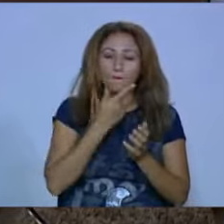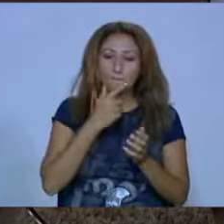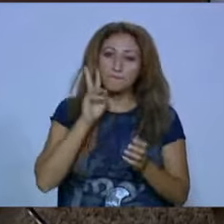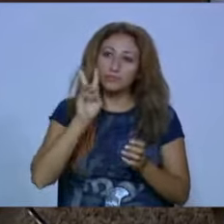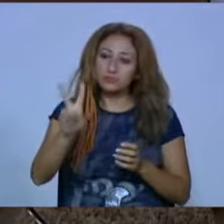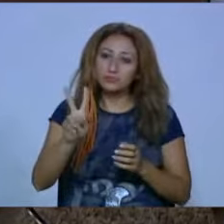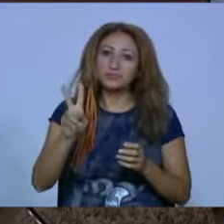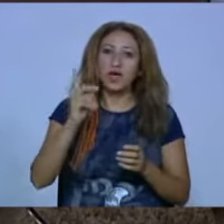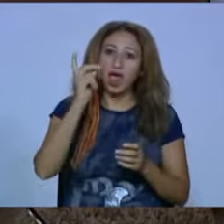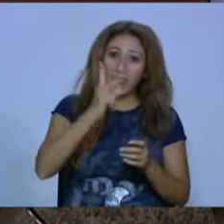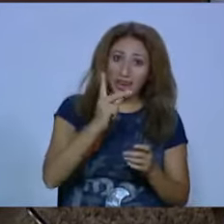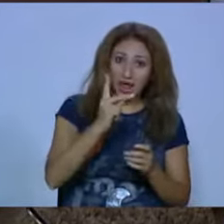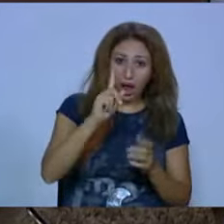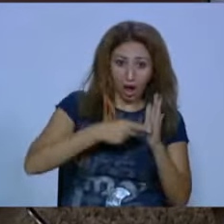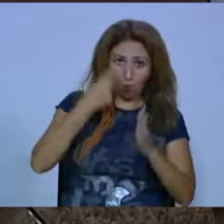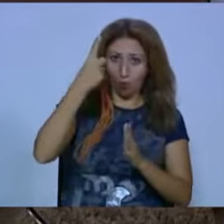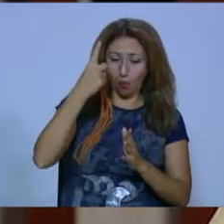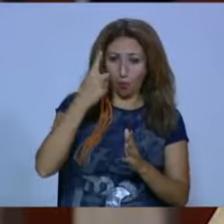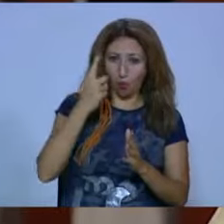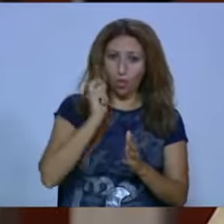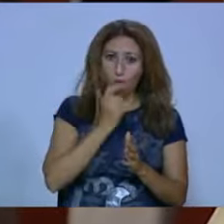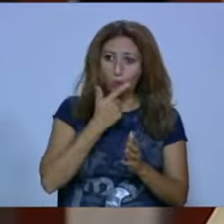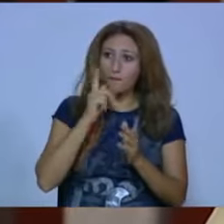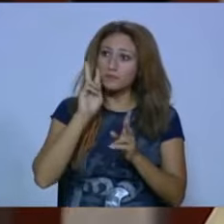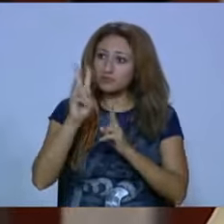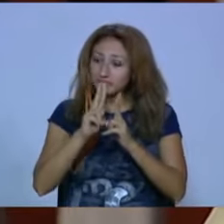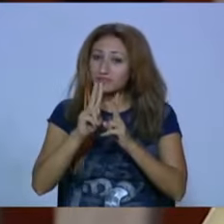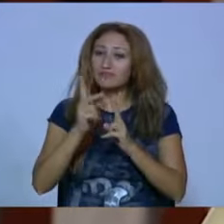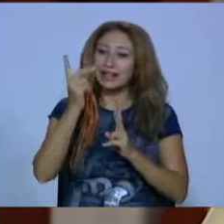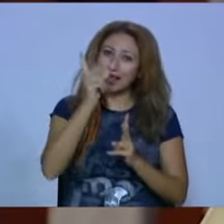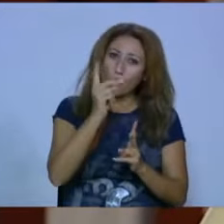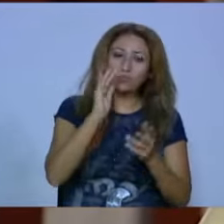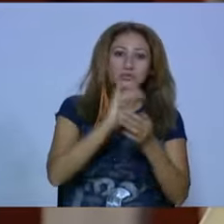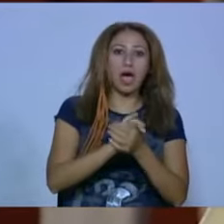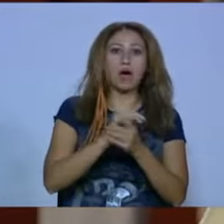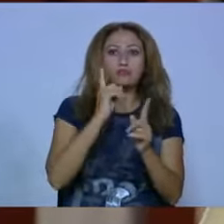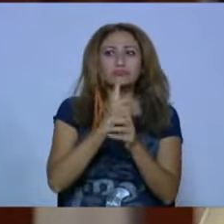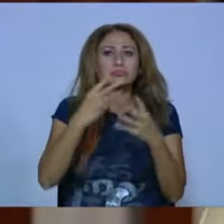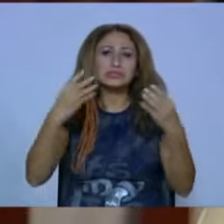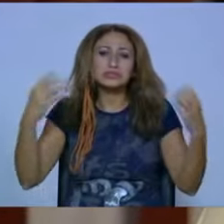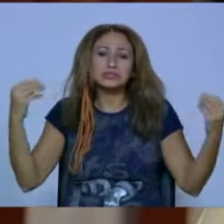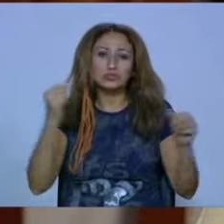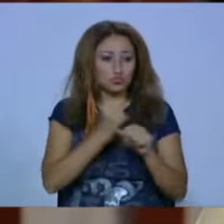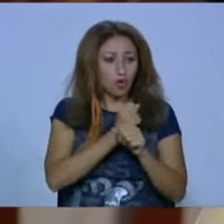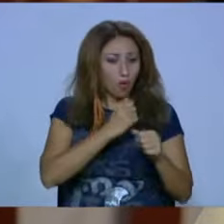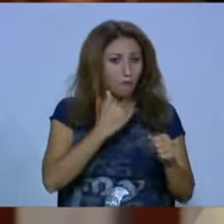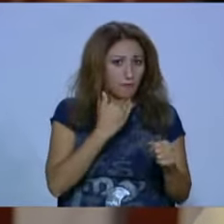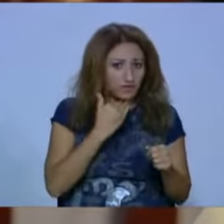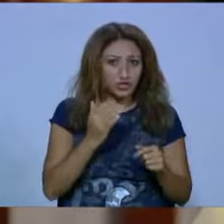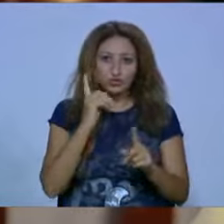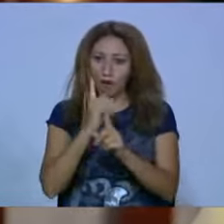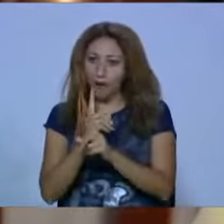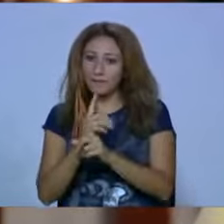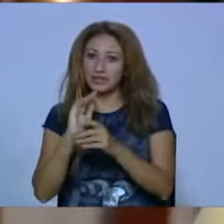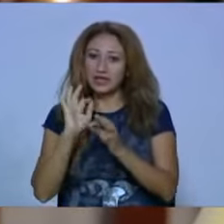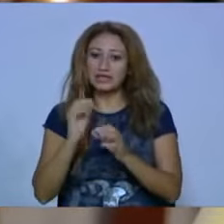كنا بقينا اصحاب يعني. ما فيش يوم الا ما يبقى في مقابله، لو ما عندناش شغل لو عندنا